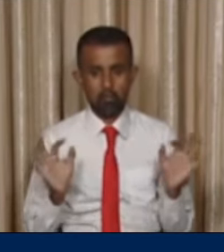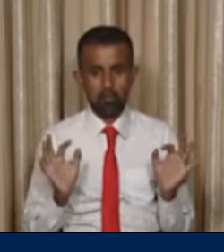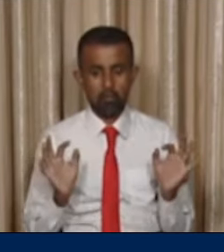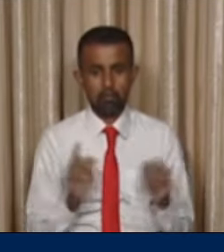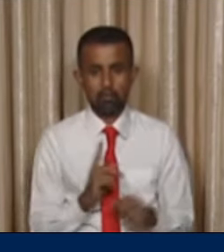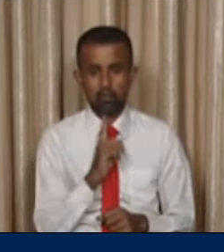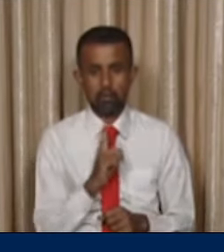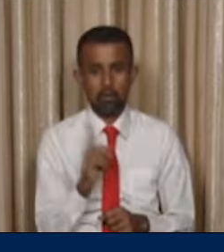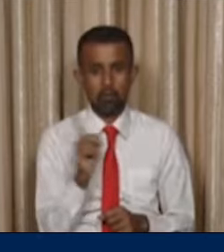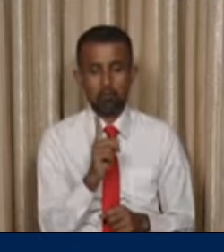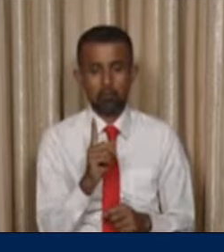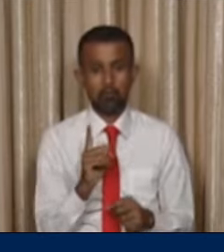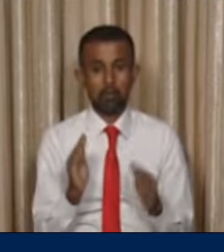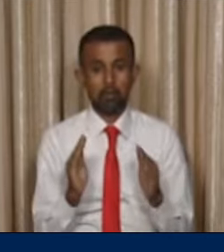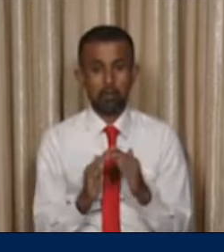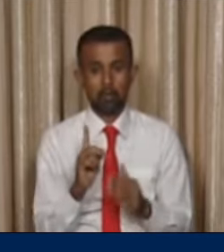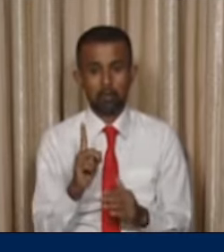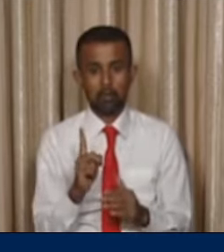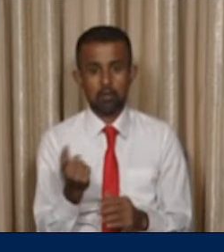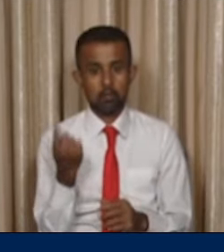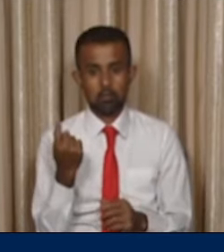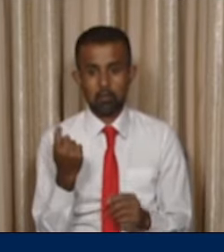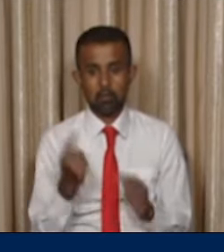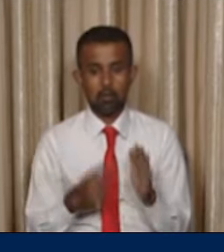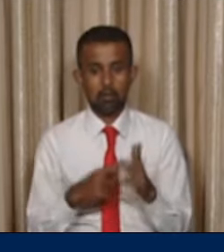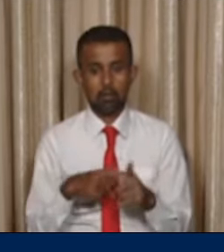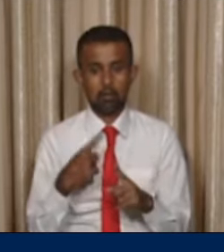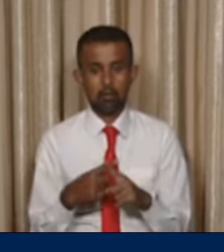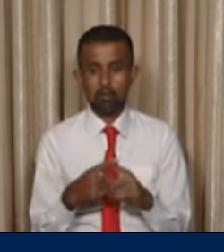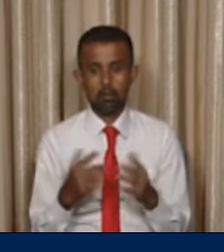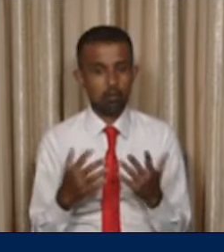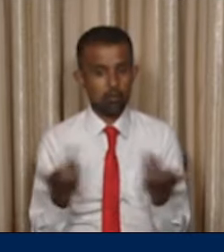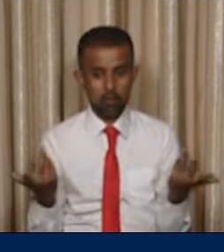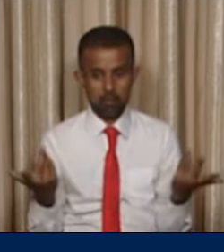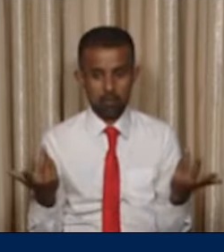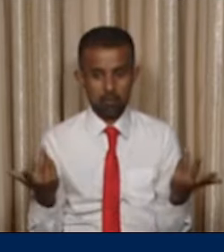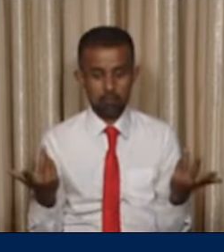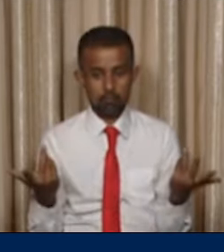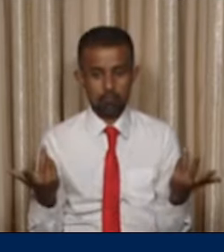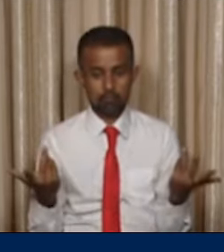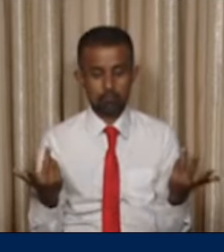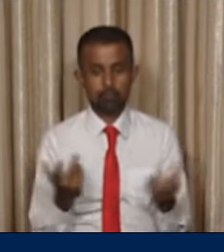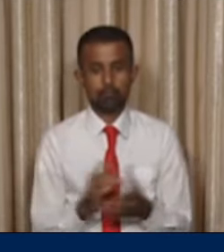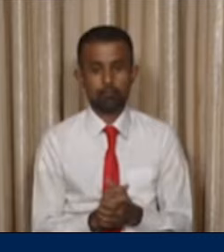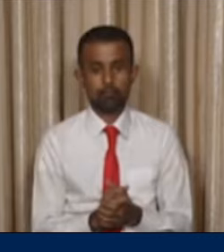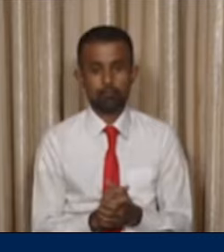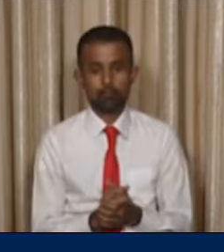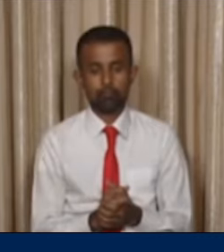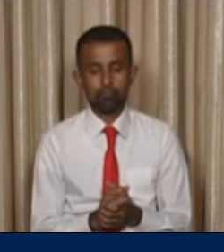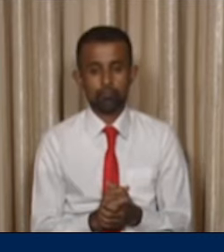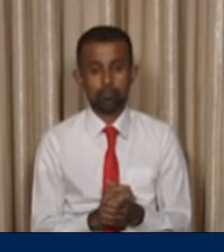කරනවා. පළවෙනි නිවාසයට බද්දක් ගහන්නේ නැහැ කියලා, මේ ඉම්පියුටඩ් බද්ද. හැබැයි ගරු කතානායකතුමා